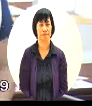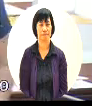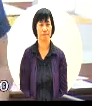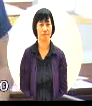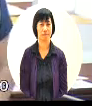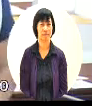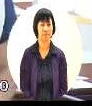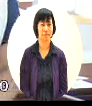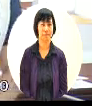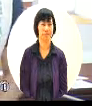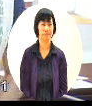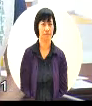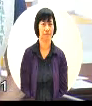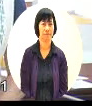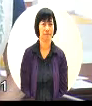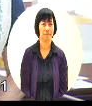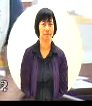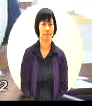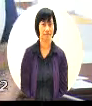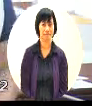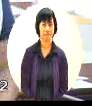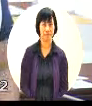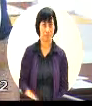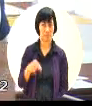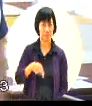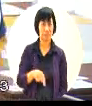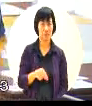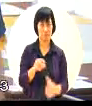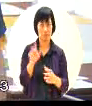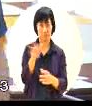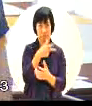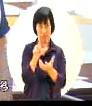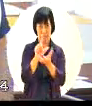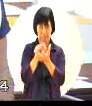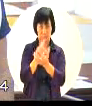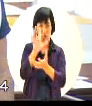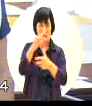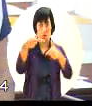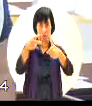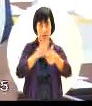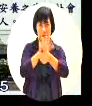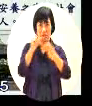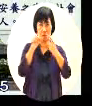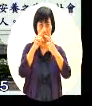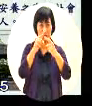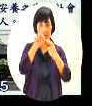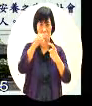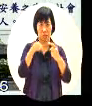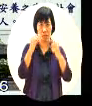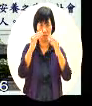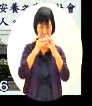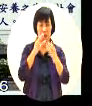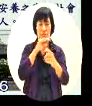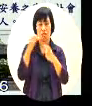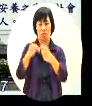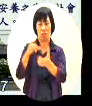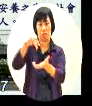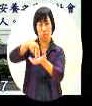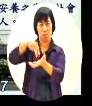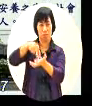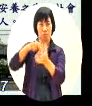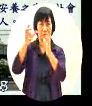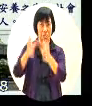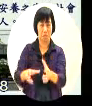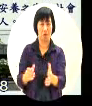啊，将咱阮燕巢区遮吼，有一个仁爱之家，这仁爱之家是公立的，啊，面积